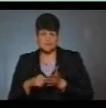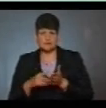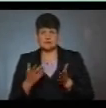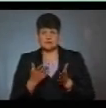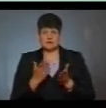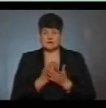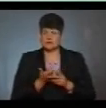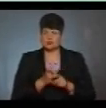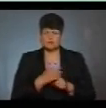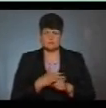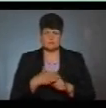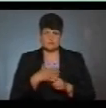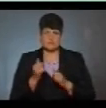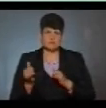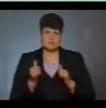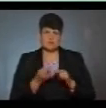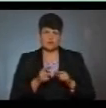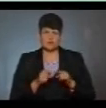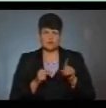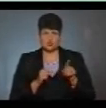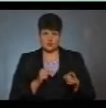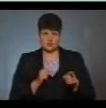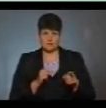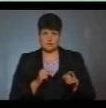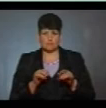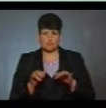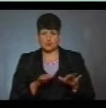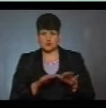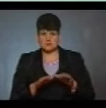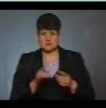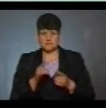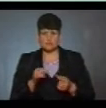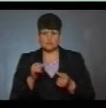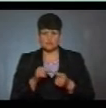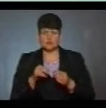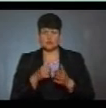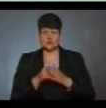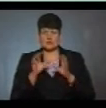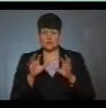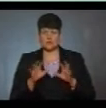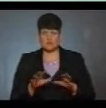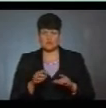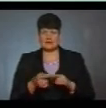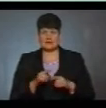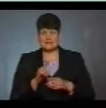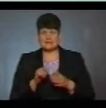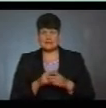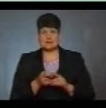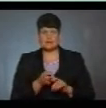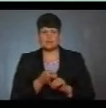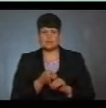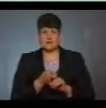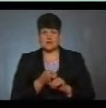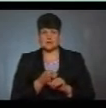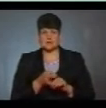дуже суттєвими для забезпечення цього процесу у відповідності до законодавства. Це питання пов'язане з